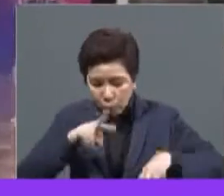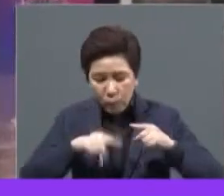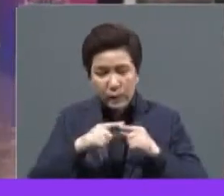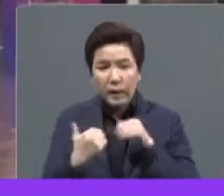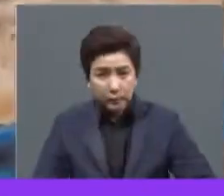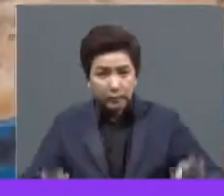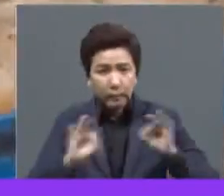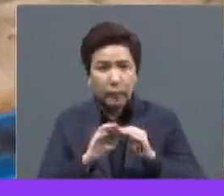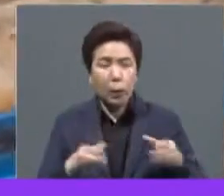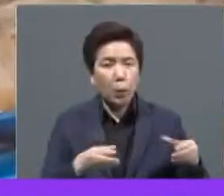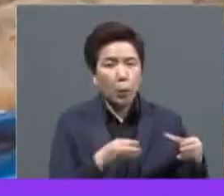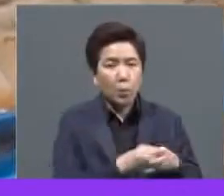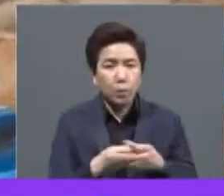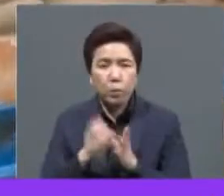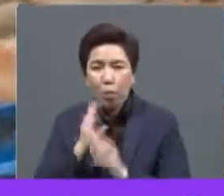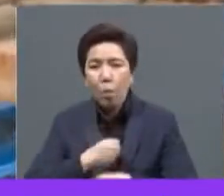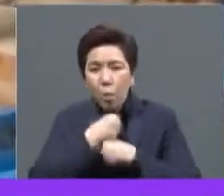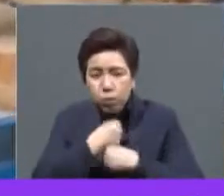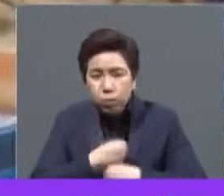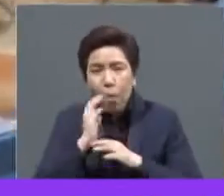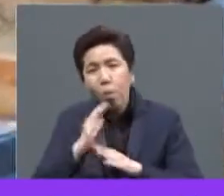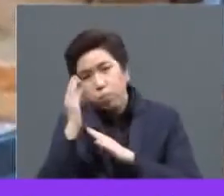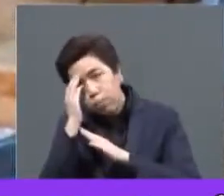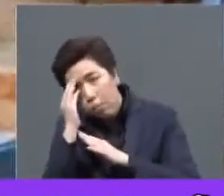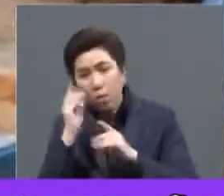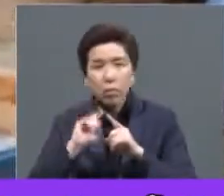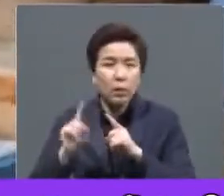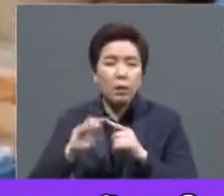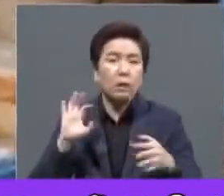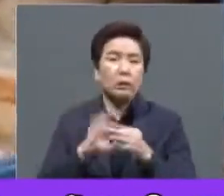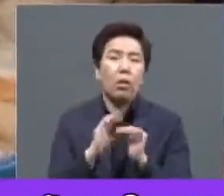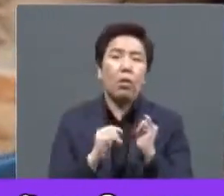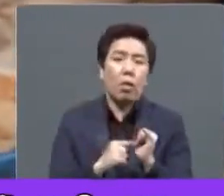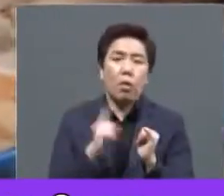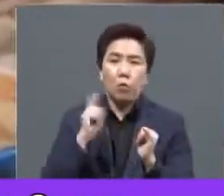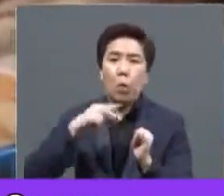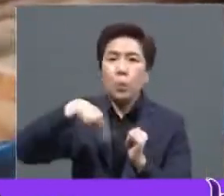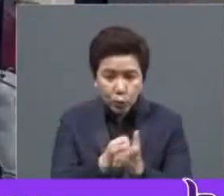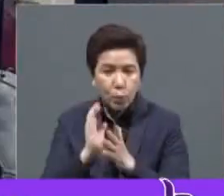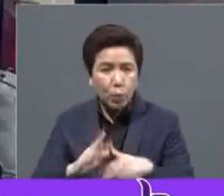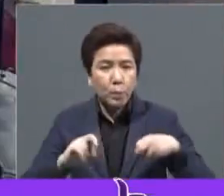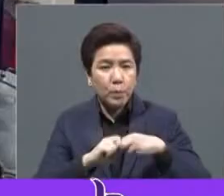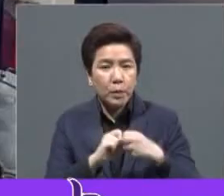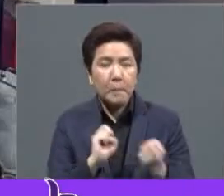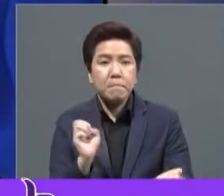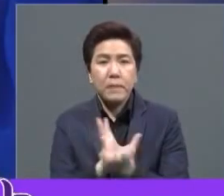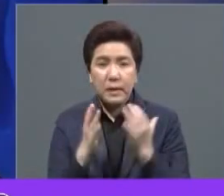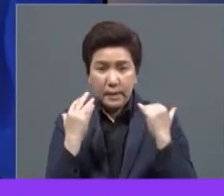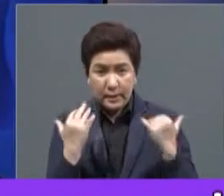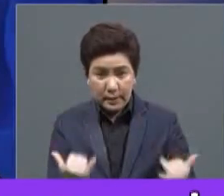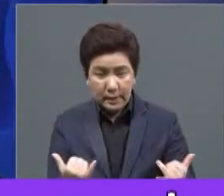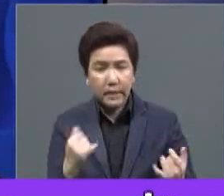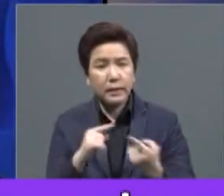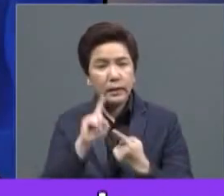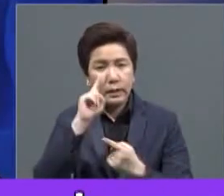ตัวต่อผลกระทบจากภัยพิบัติที่เกิดขึ้นสำหรับกลุ่มคนเปราะบางครับโดยได้มีการแต่งตั้งคณะทำงานสบปพค่ะเพื่อเป็นการขับ